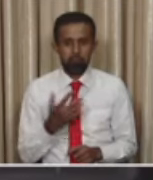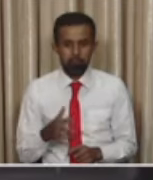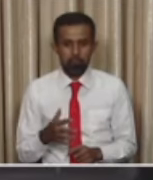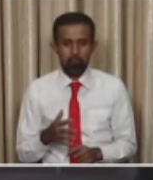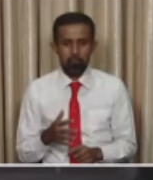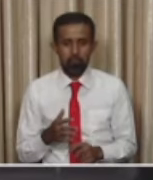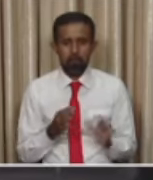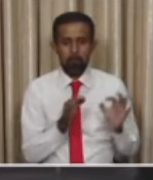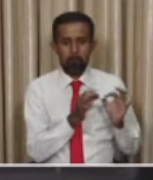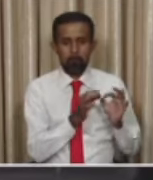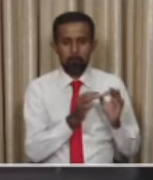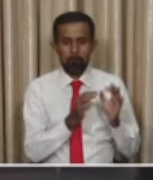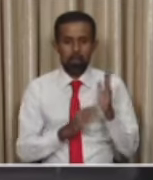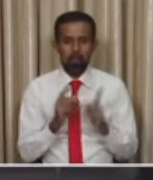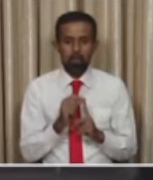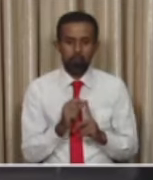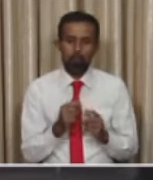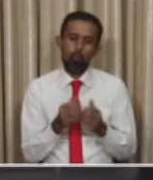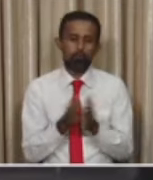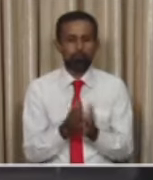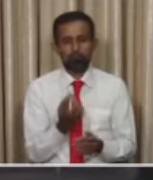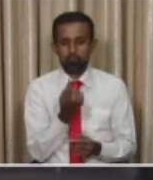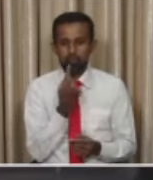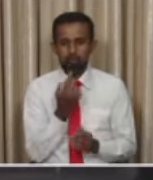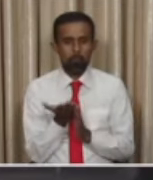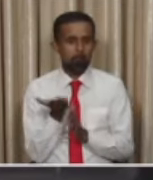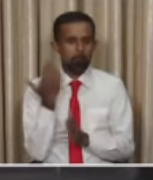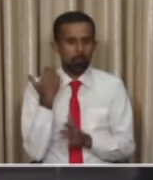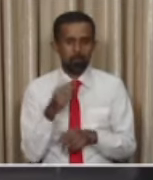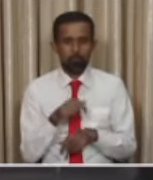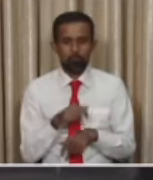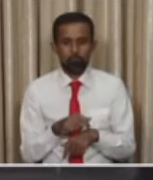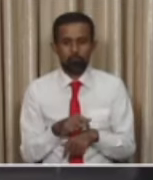බන්දුන ගුණවර්ධන ඇමතුමා කෙසේ කිව්වත් පහුගිය කාලේ